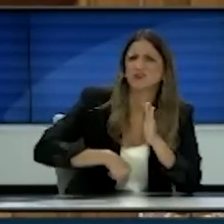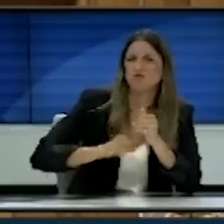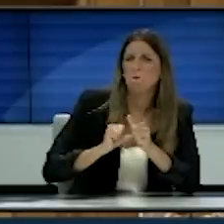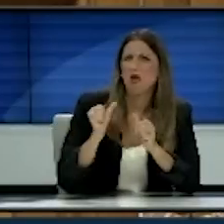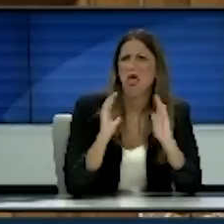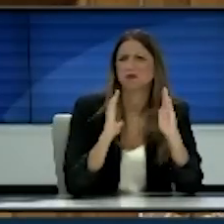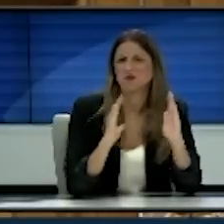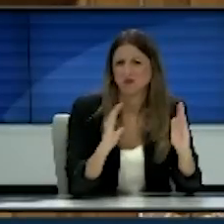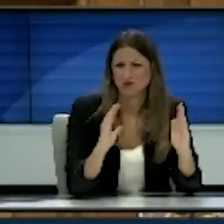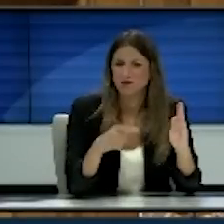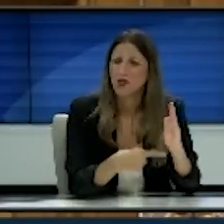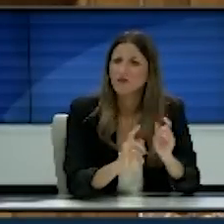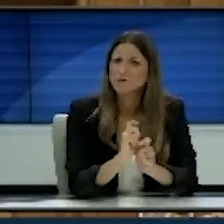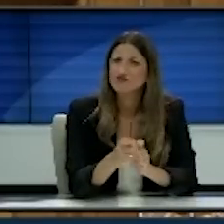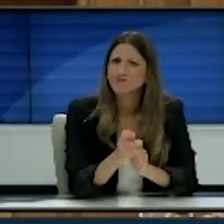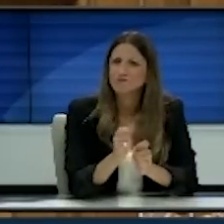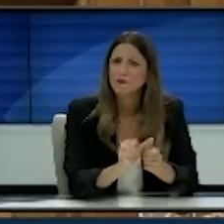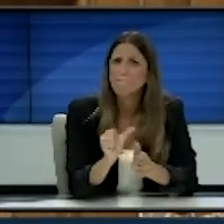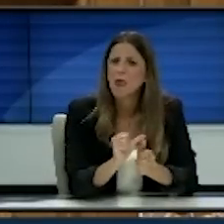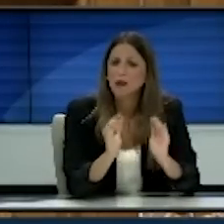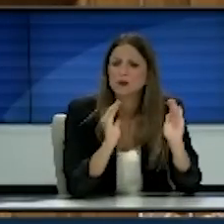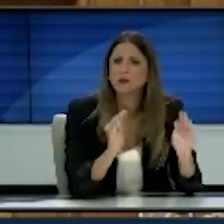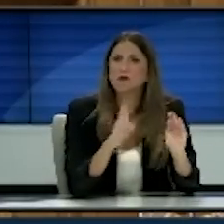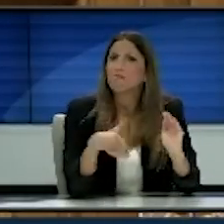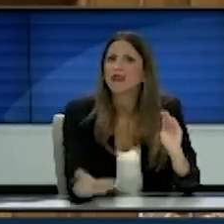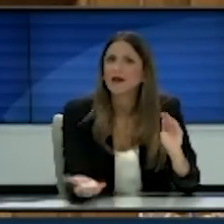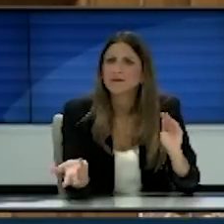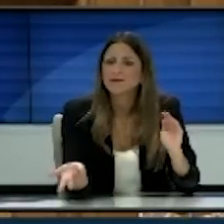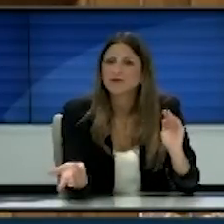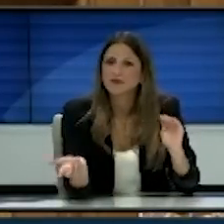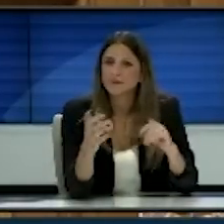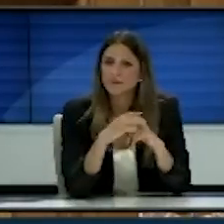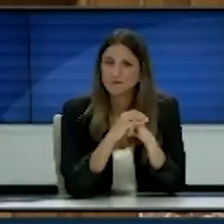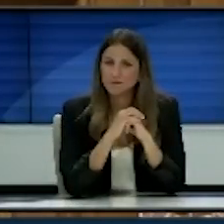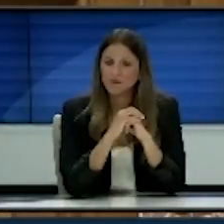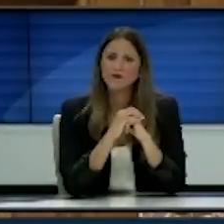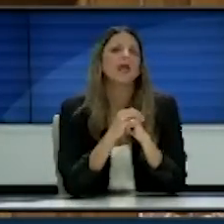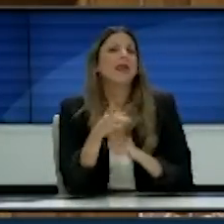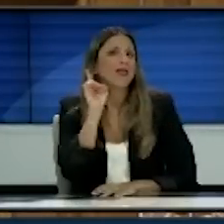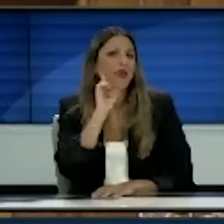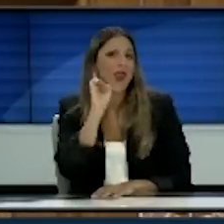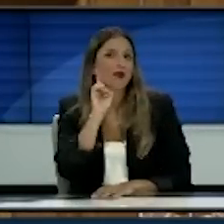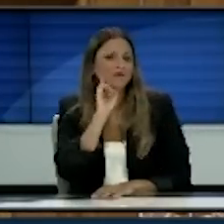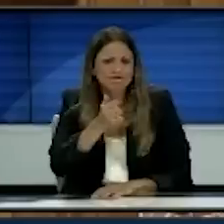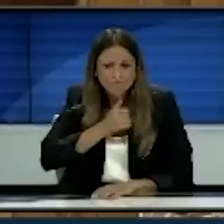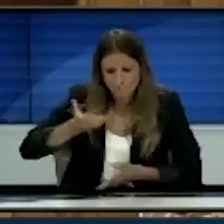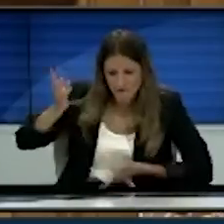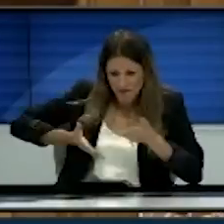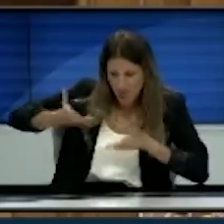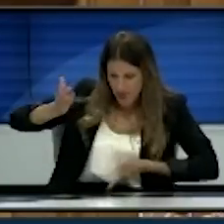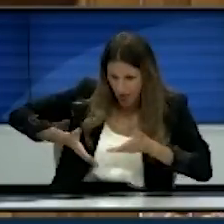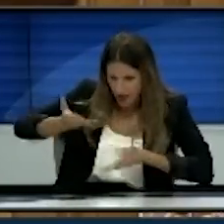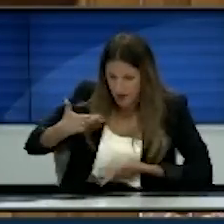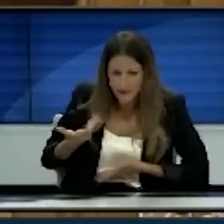έχουν ημερομηνία λήξης. Αφήστε τα μεγάλα λόγια. Για την προστασία των γυναικών και την